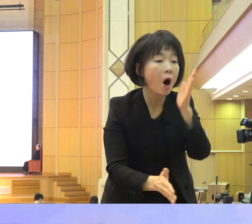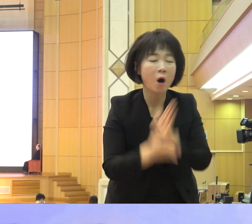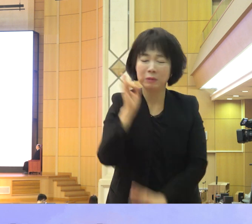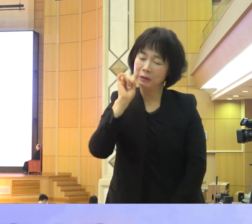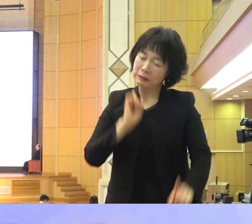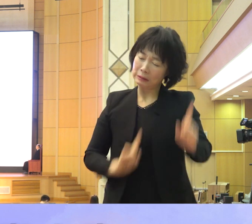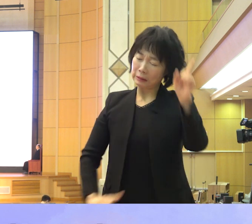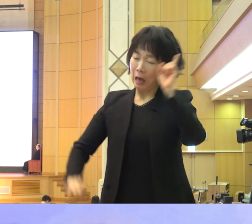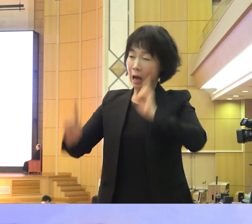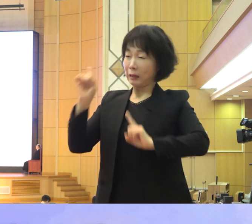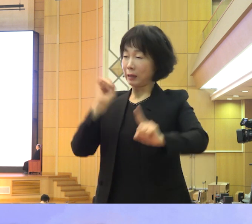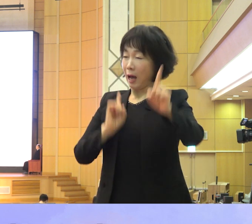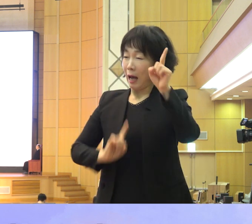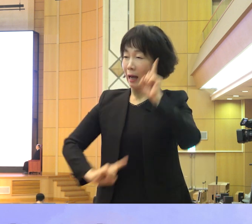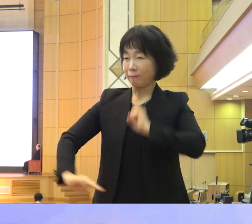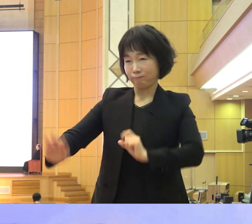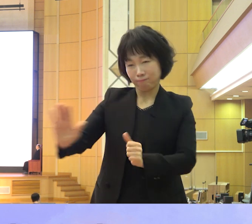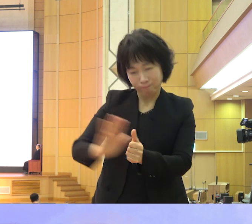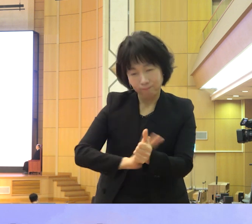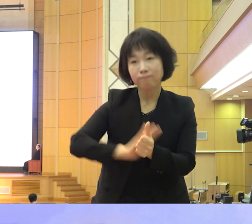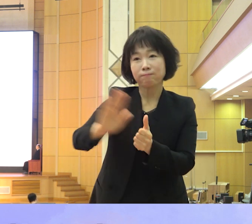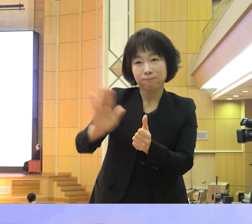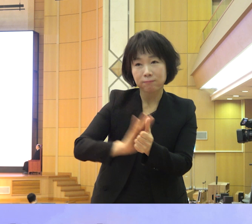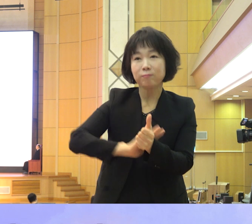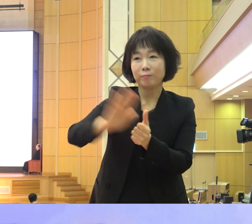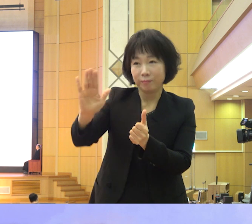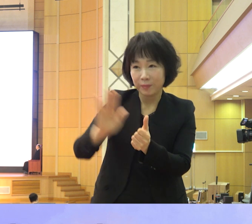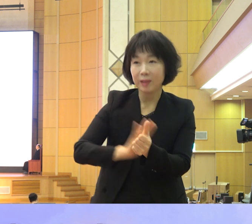볼 수 없는 상처